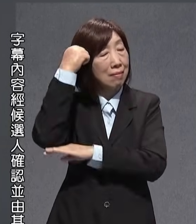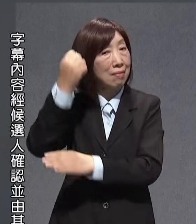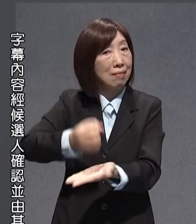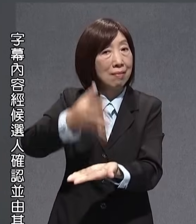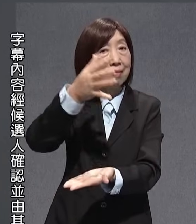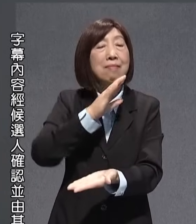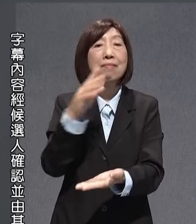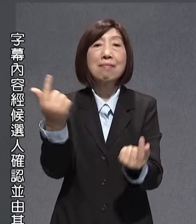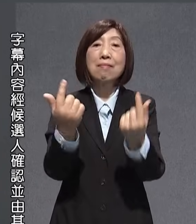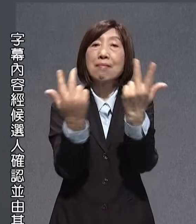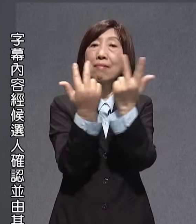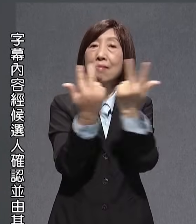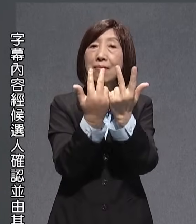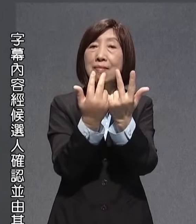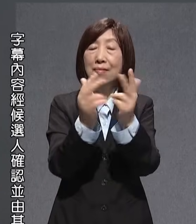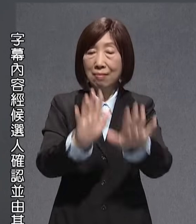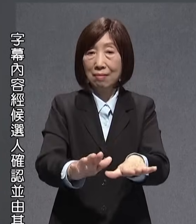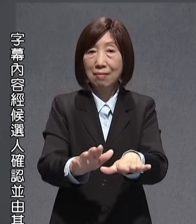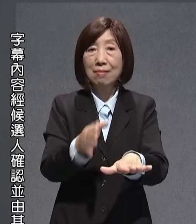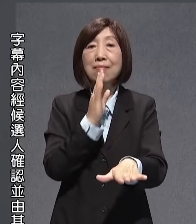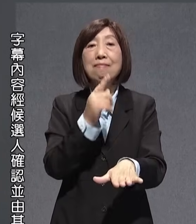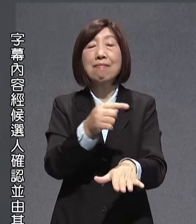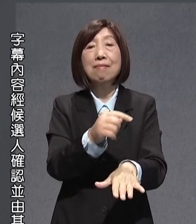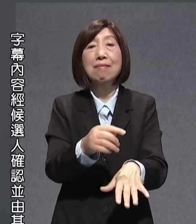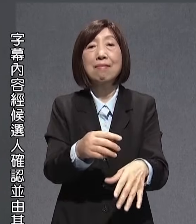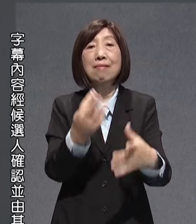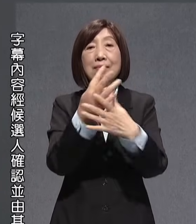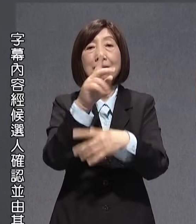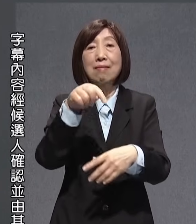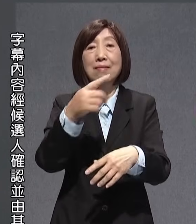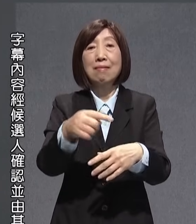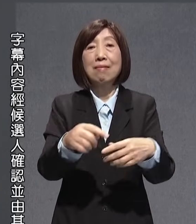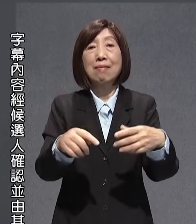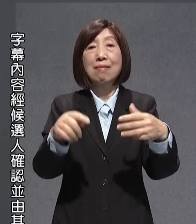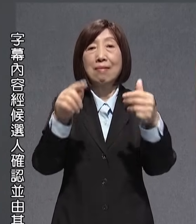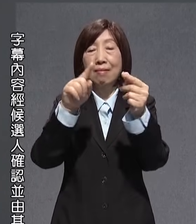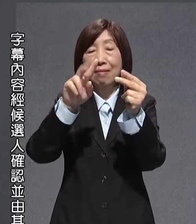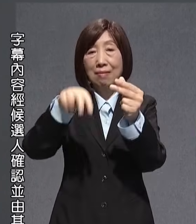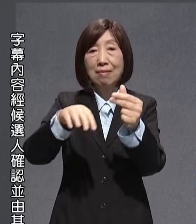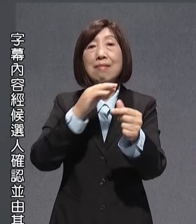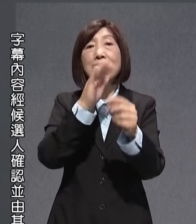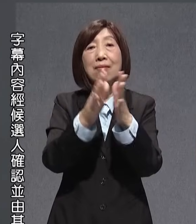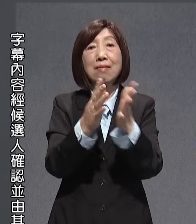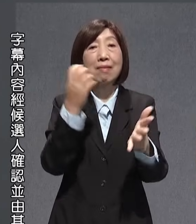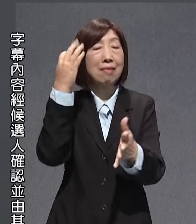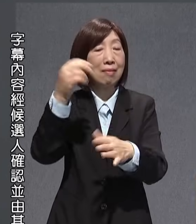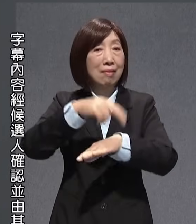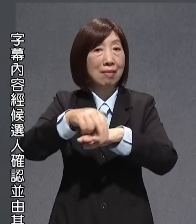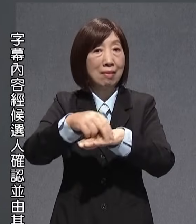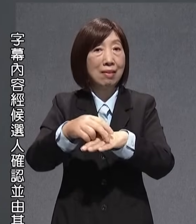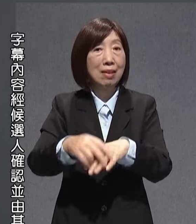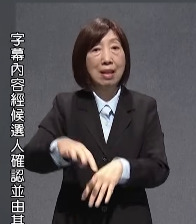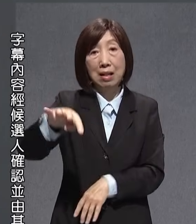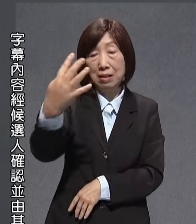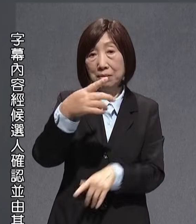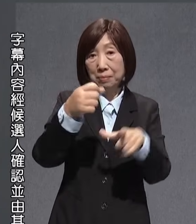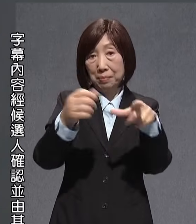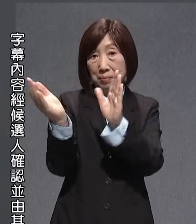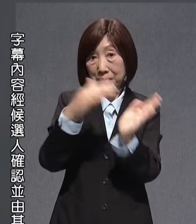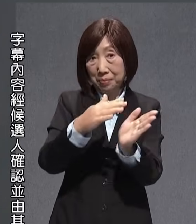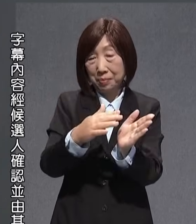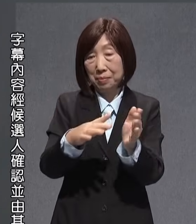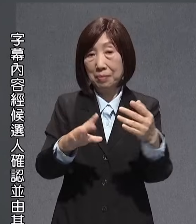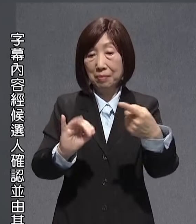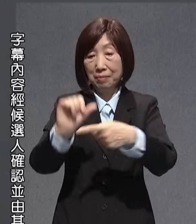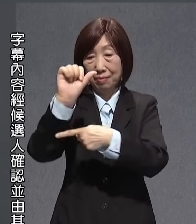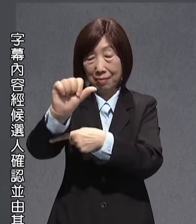讲，新北市目前正在进行温子郡的重划，面积共有400公顷，只要拿